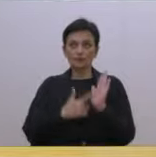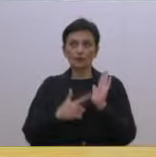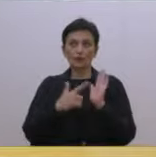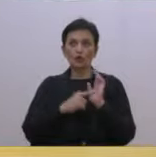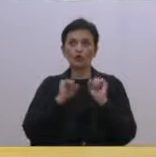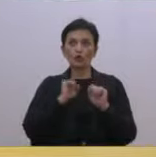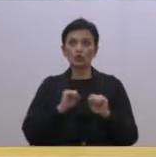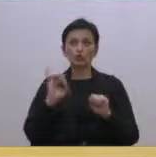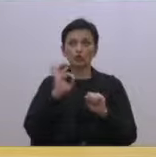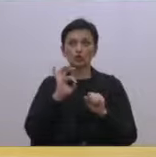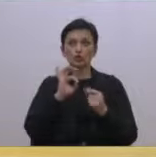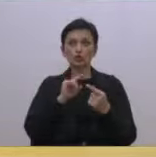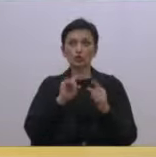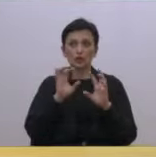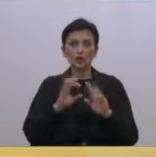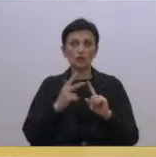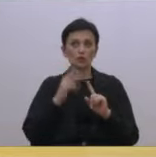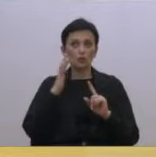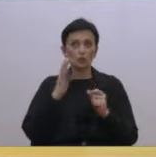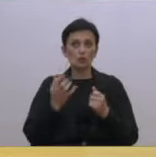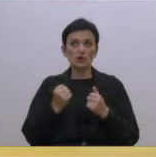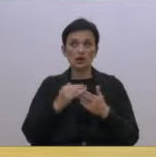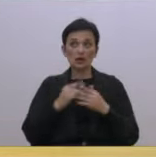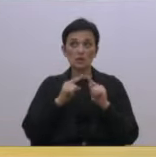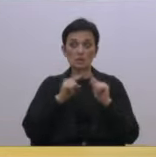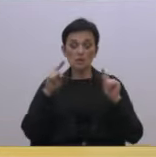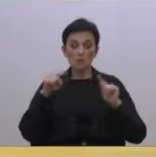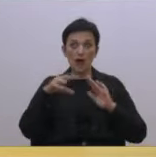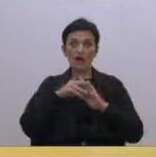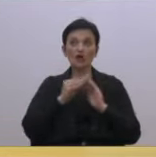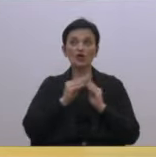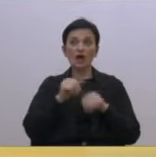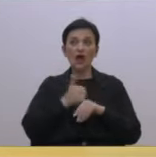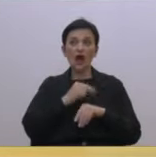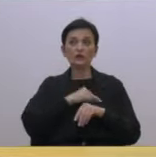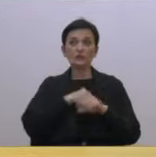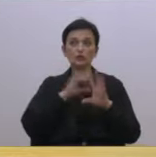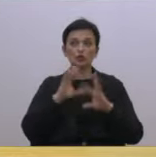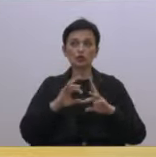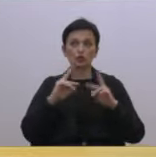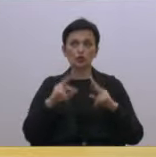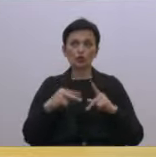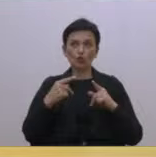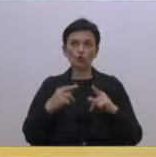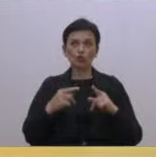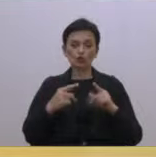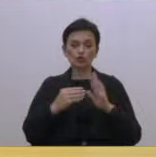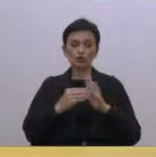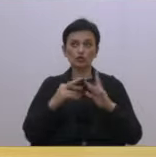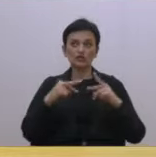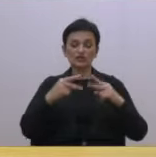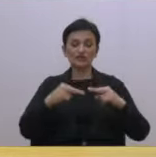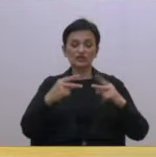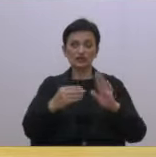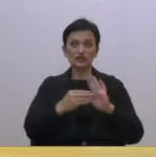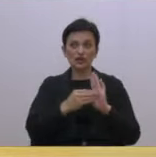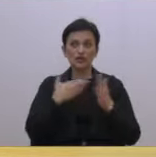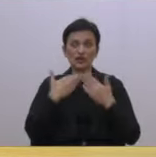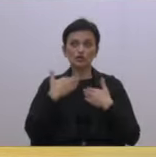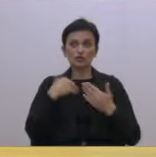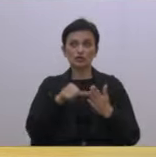Samozřejmě, když mohli, no, ti nám děti, kanon, my se musíme mít. A moje paketi, klau, administrace, kodexi, culeva, šit, culeva, my se musíme mít, to je čarta, kenčeské